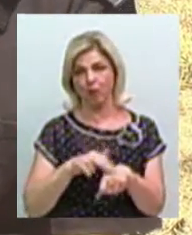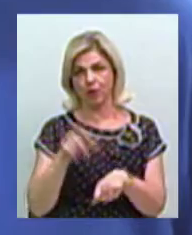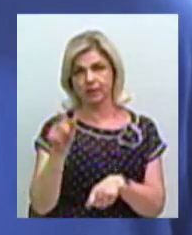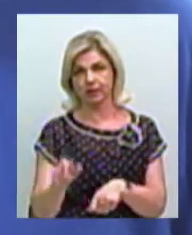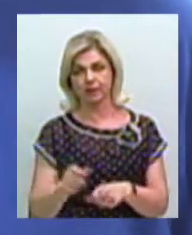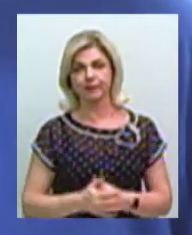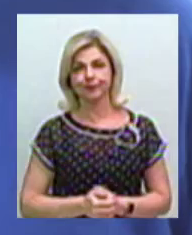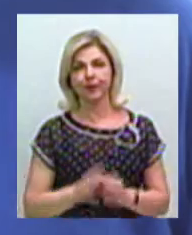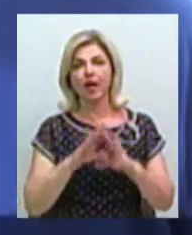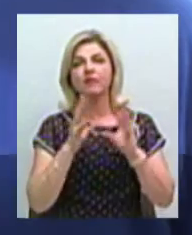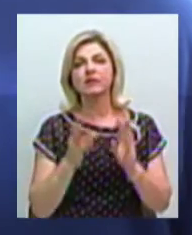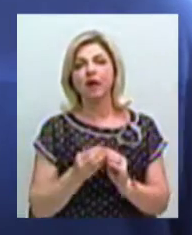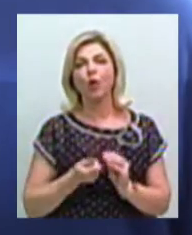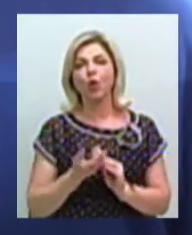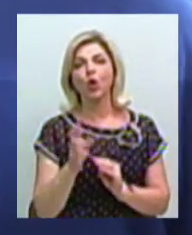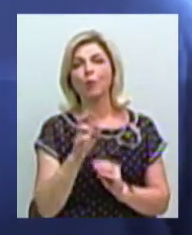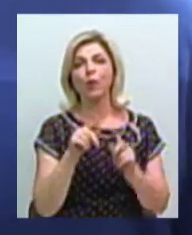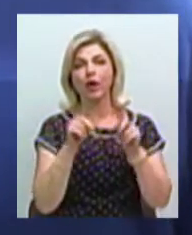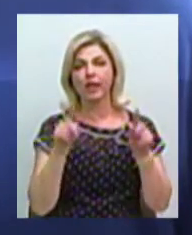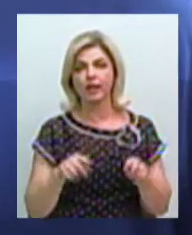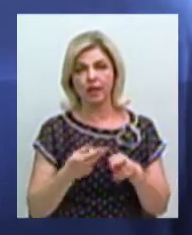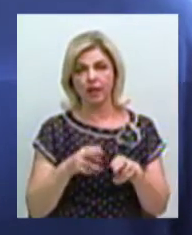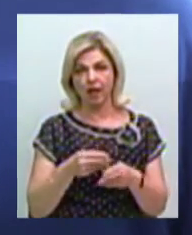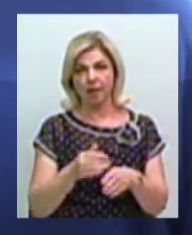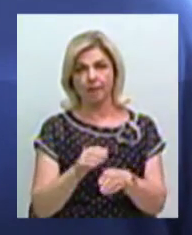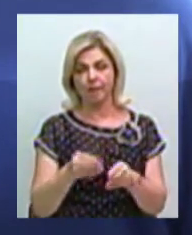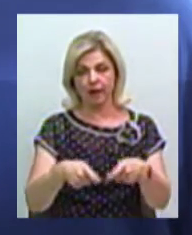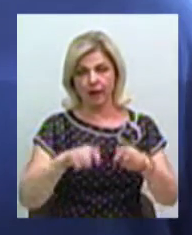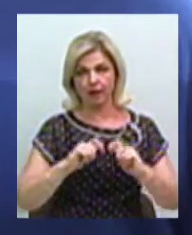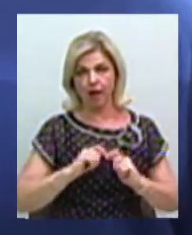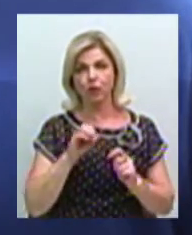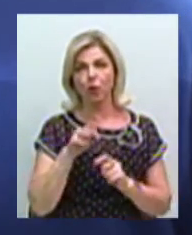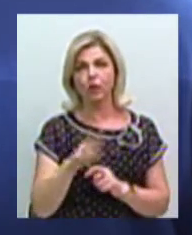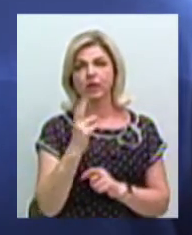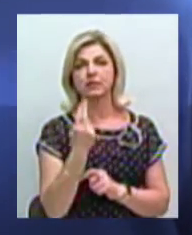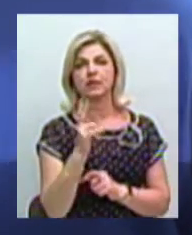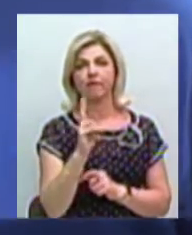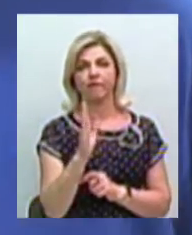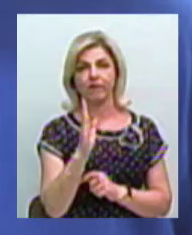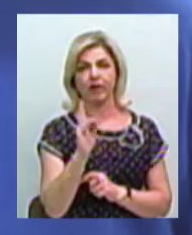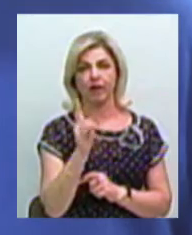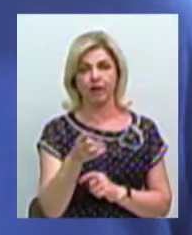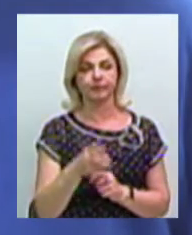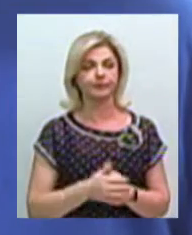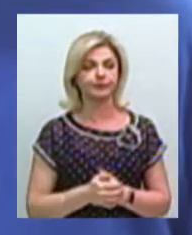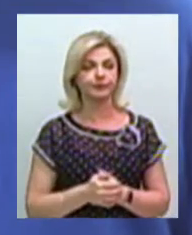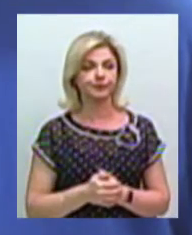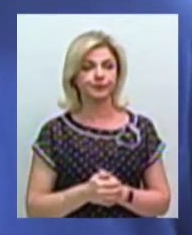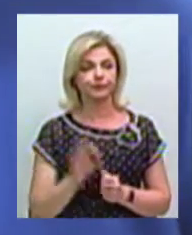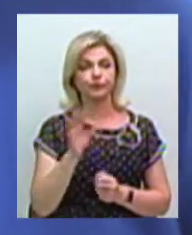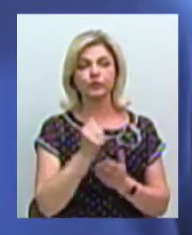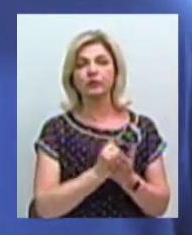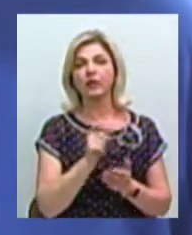Загальна кількість бюлетнів, які нам передали від ЦВК, по одномандатному округу, тобто це по щодо кандидатів